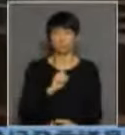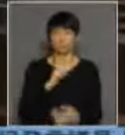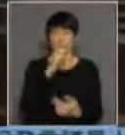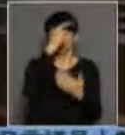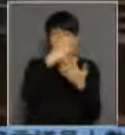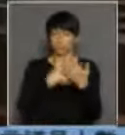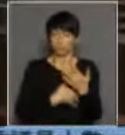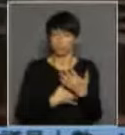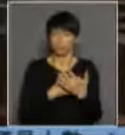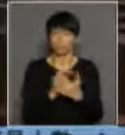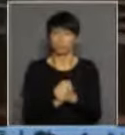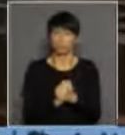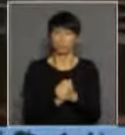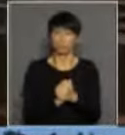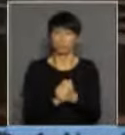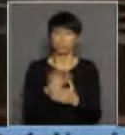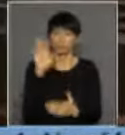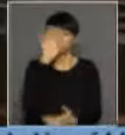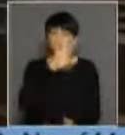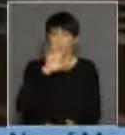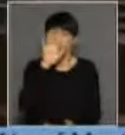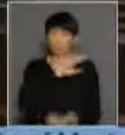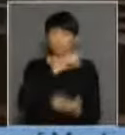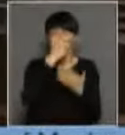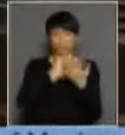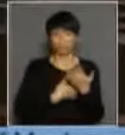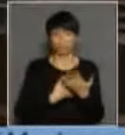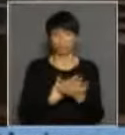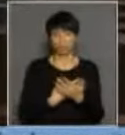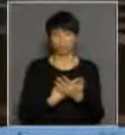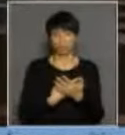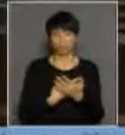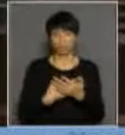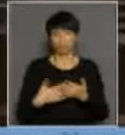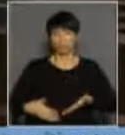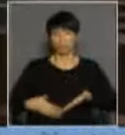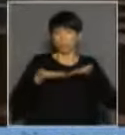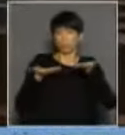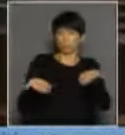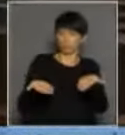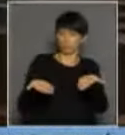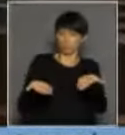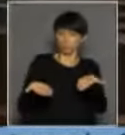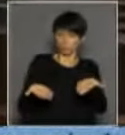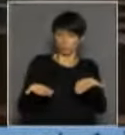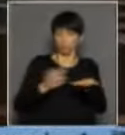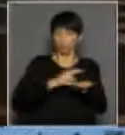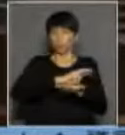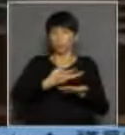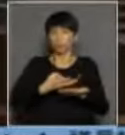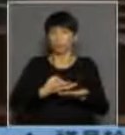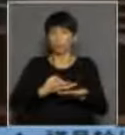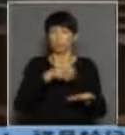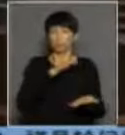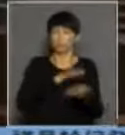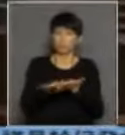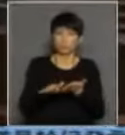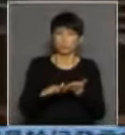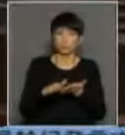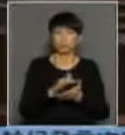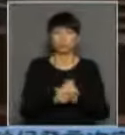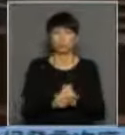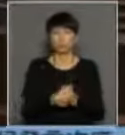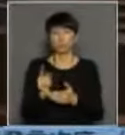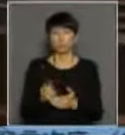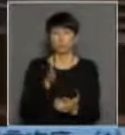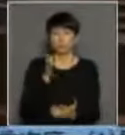一個掩眼法的機制呢？大大方方該改就改，該撤銷就撤銷，那這個才是向